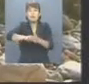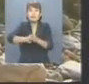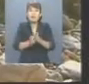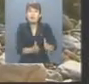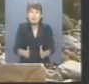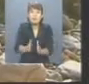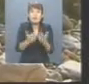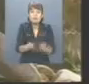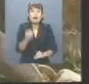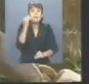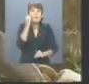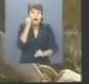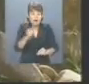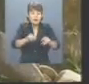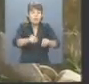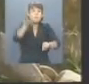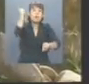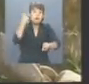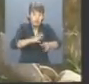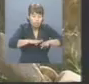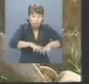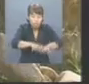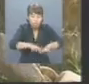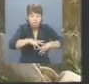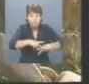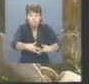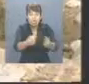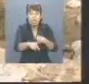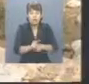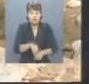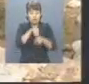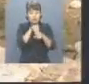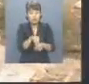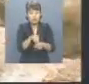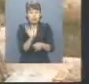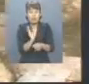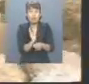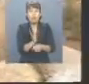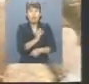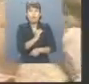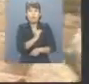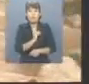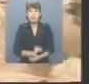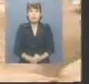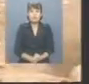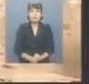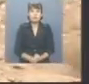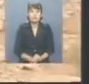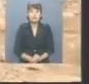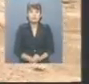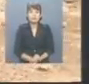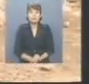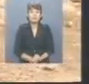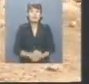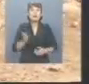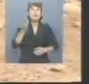พังเหลือครึ่งหนึ่งเจ้าของบ้านก็ทิ้งร้างไม่กล้าอาศัย ถึงแม้ว่าฝันร้ายจากเหตุน้ำป่าไหลหลากและดินถล่ม